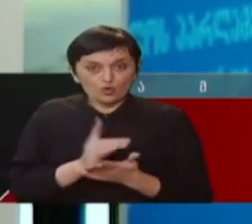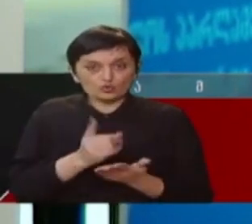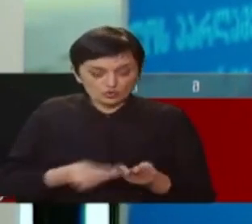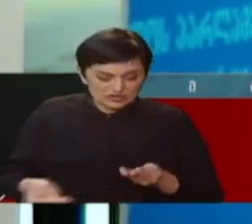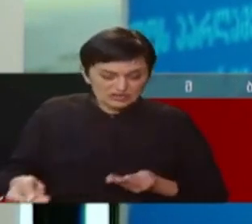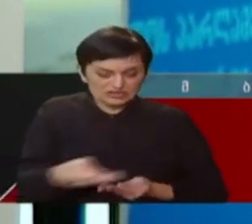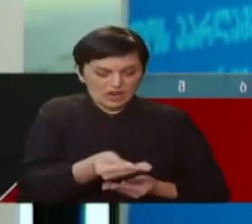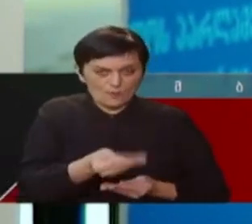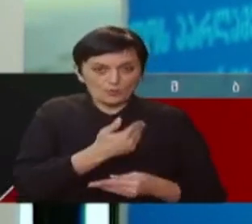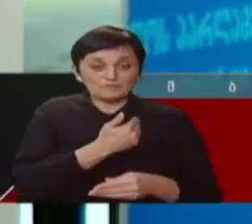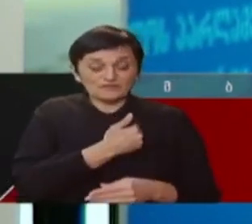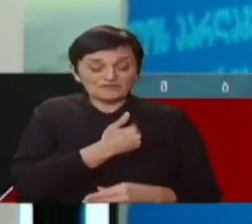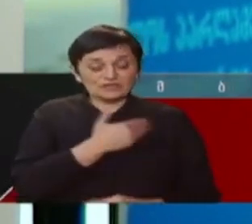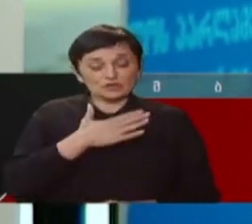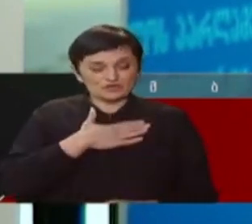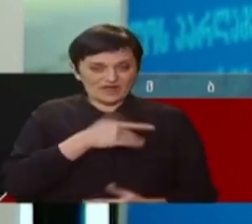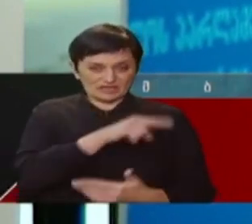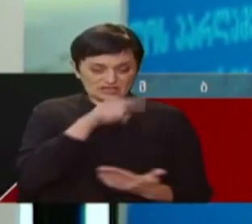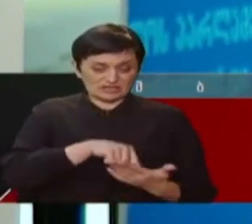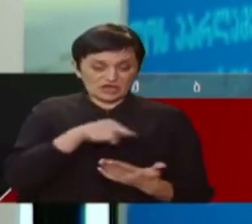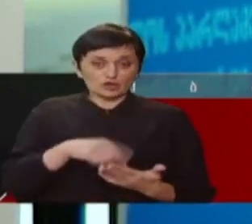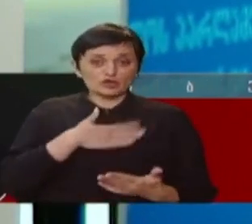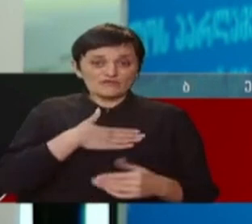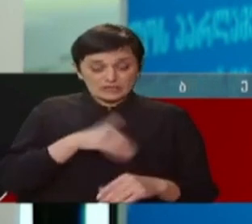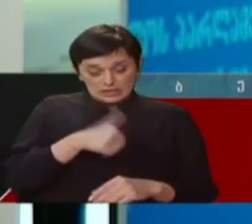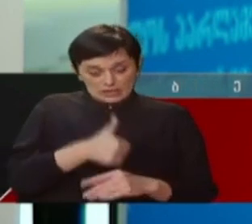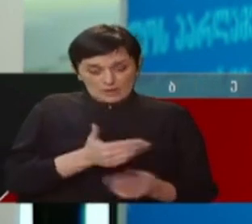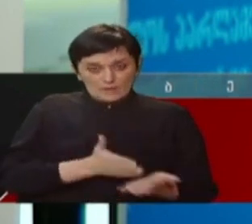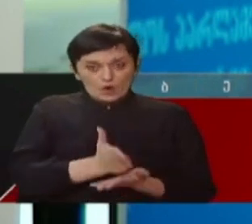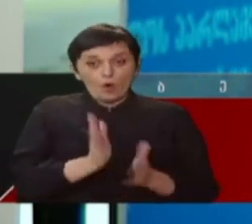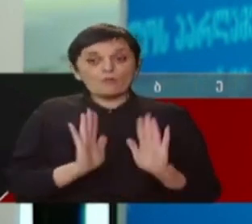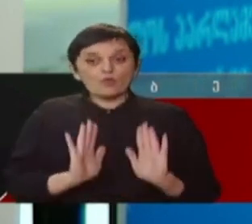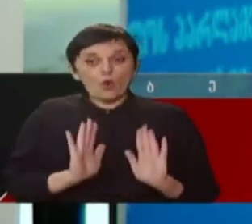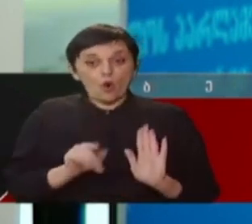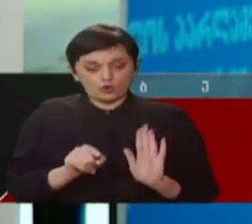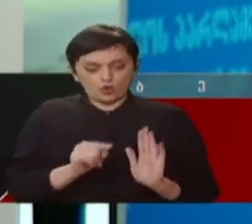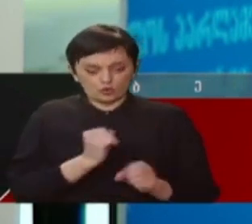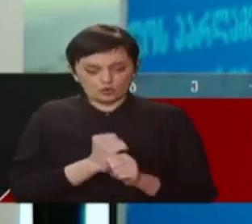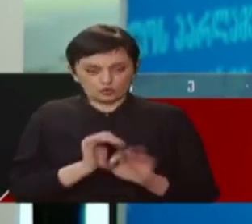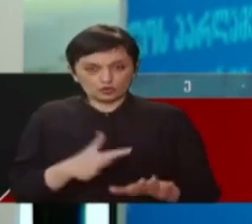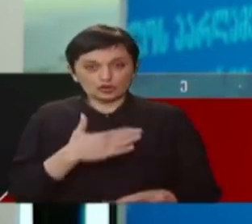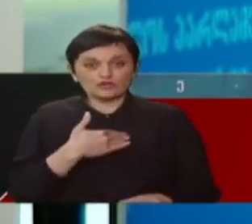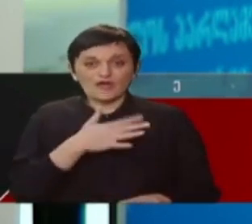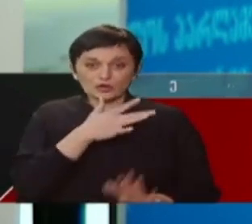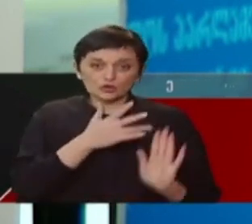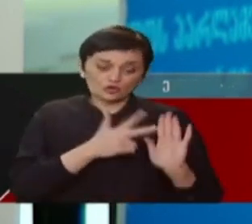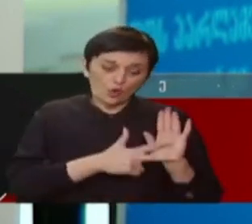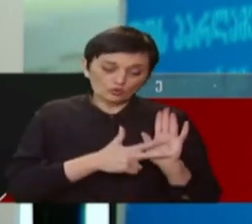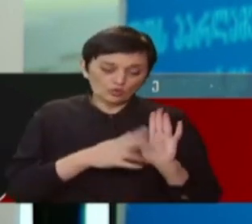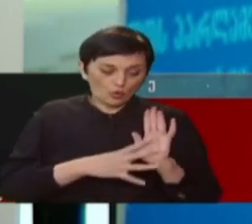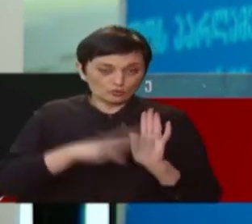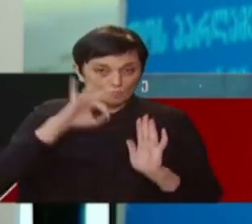იყოს წამოწეული. და გვინდა რომ ჩვენი საკითხები, რომელიც ჩვენთვის არის პრიორიტეტული, მხოლოდ ამით დავკავდეთ ჩვენი დროის